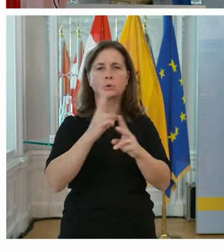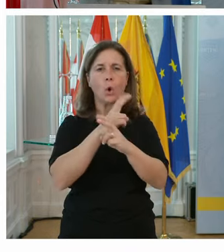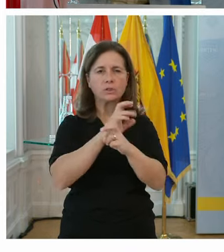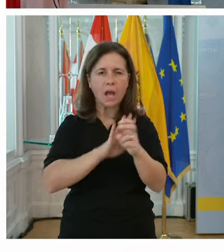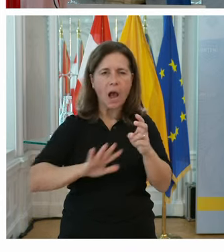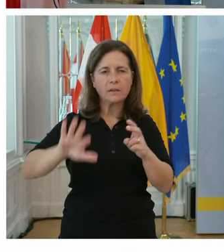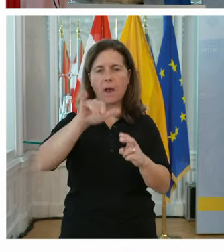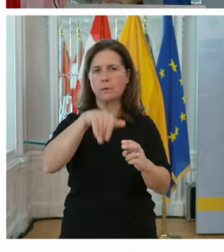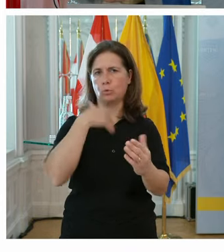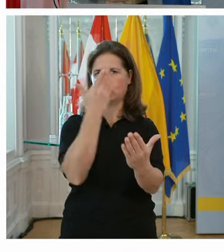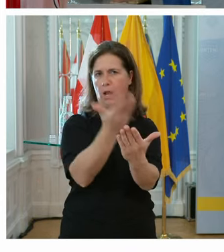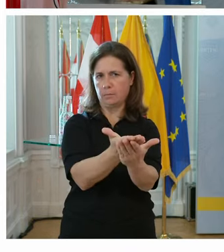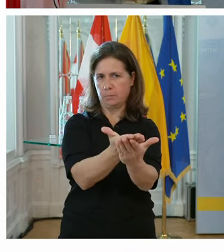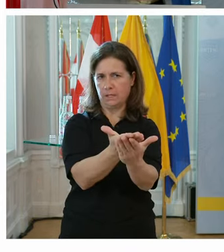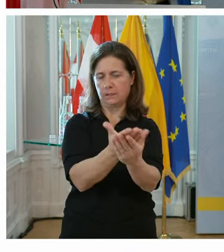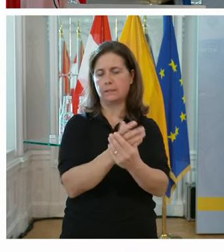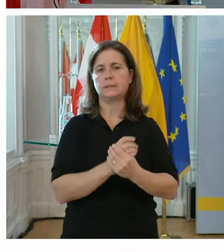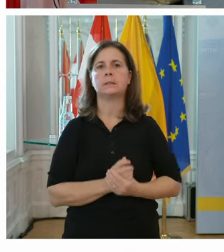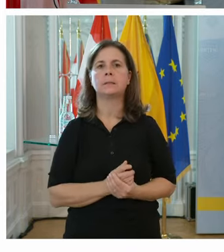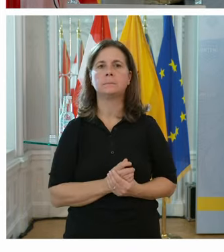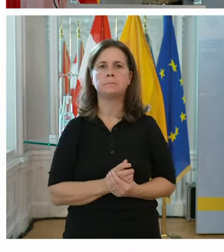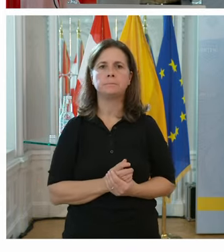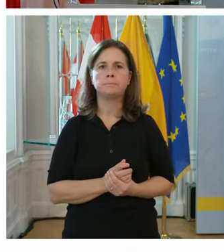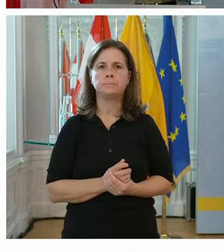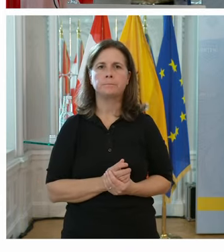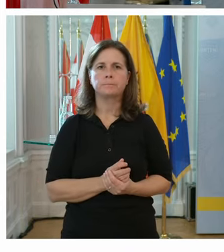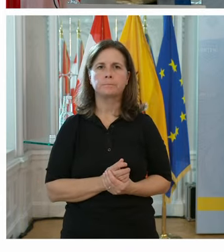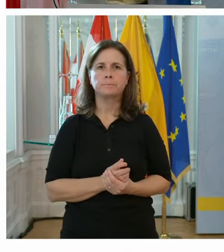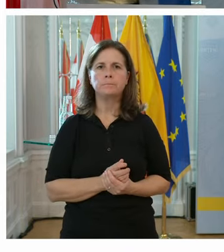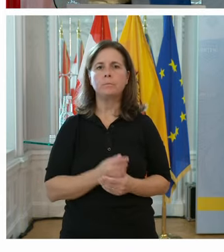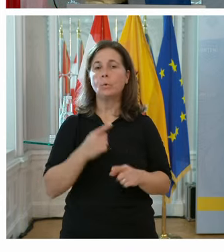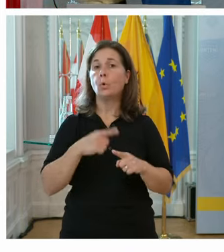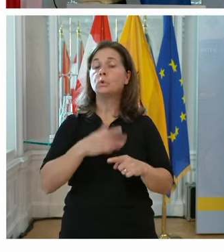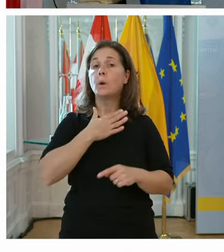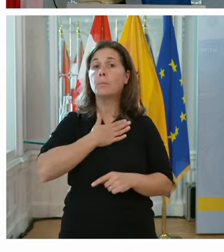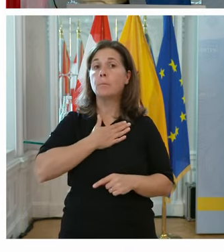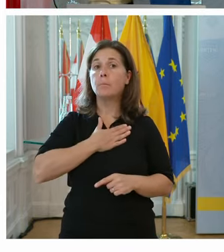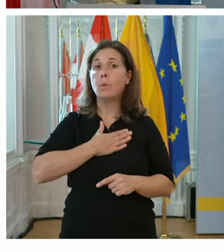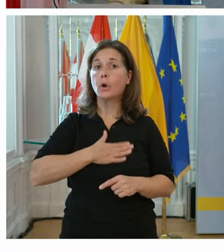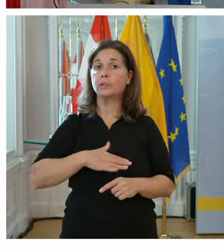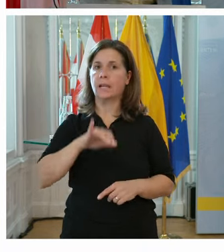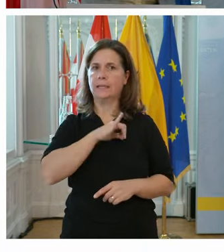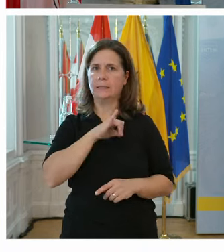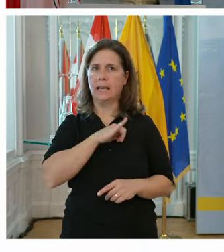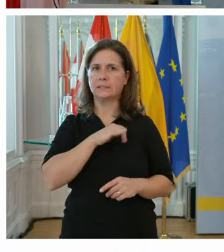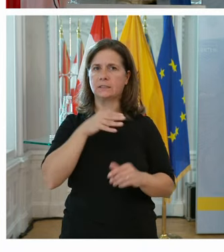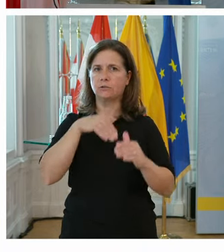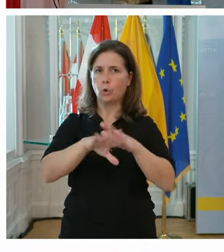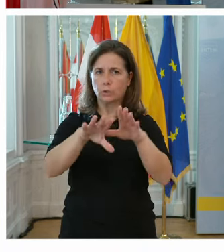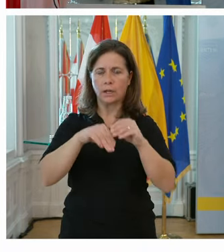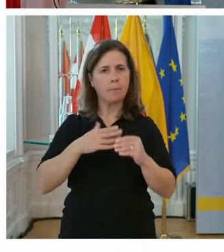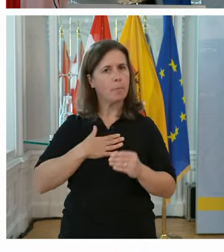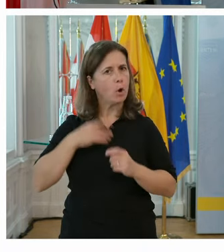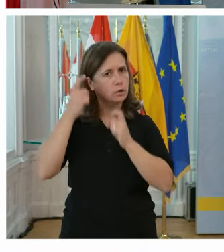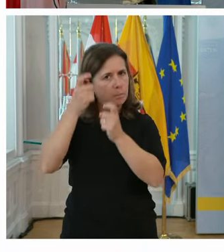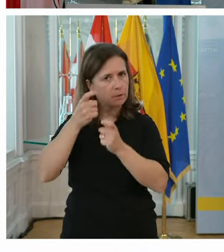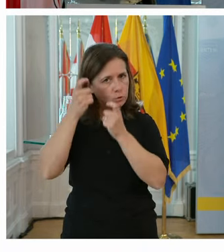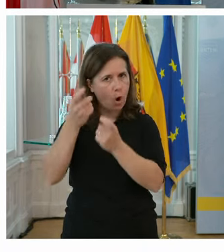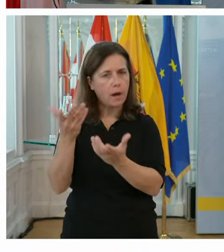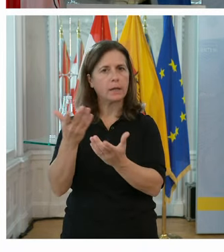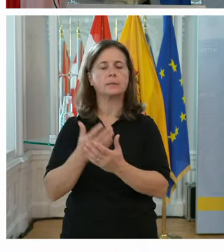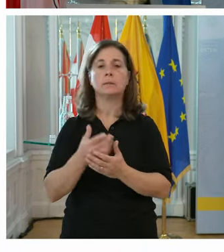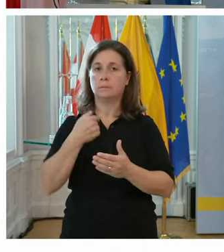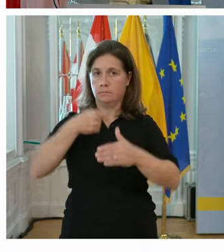und unverbindlich zur Verfügung stehen. Und wir wollen uns um die Interessen der Unternehmen kümmern. Sprich, wir gehen in die